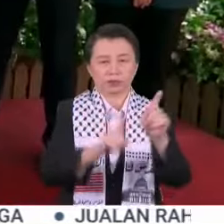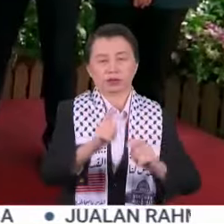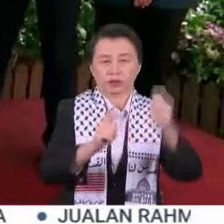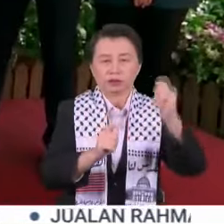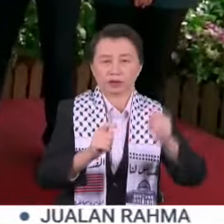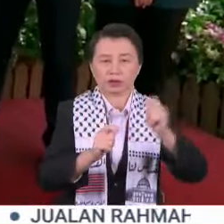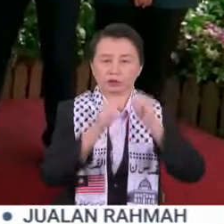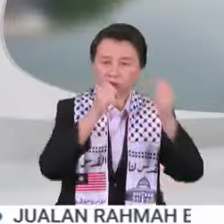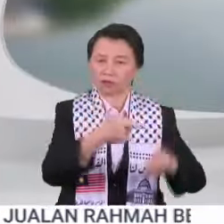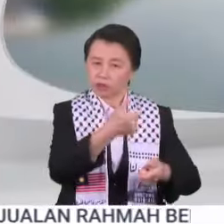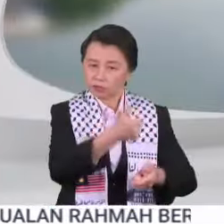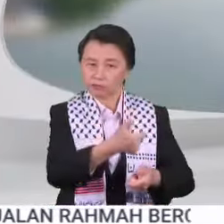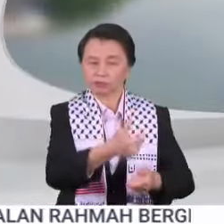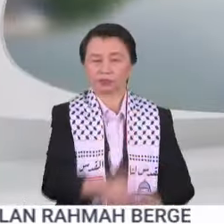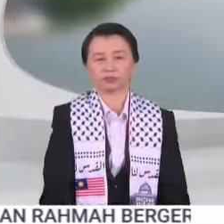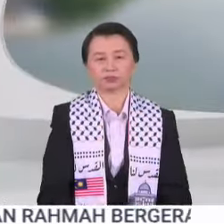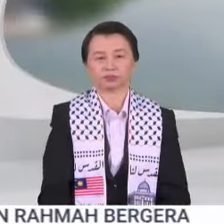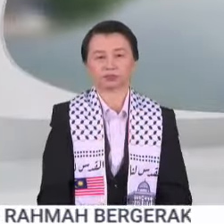tandas awam.